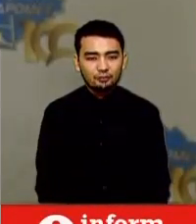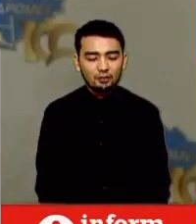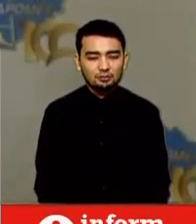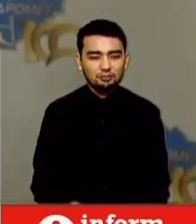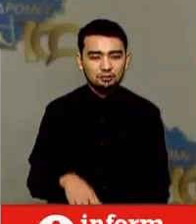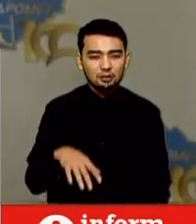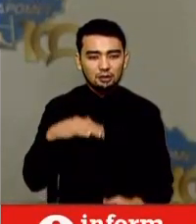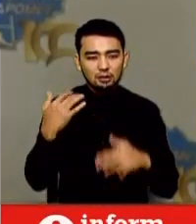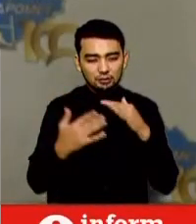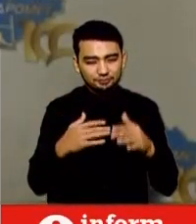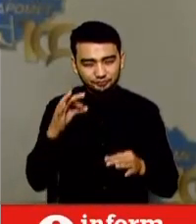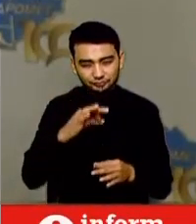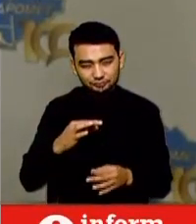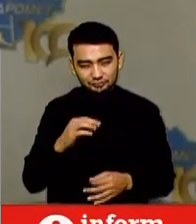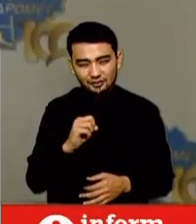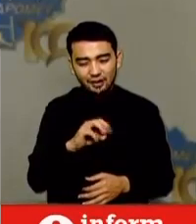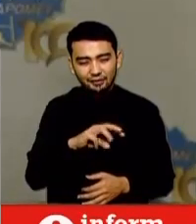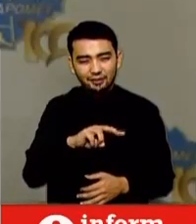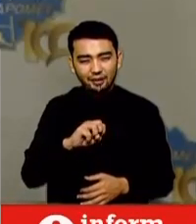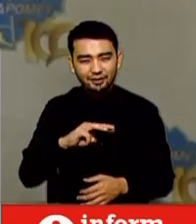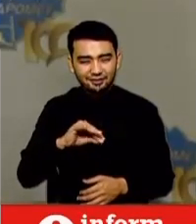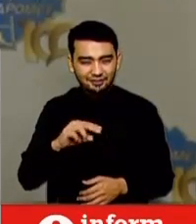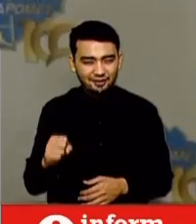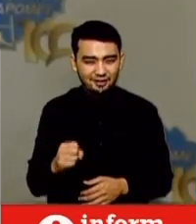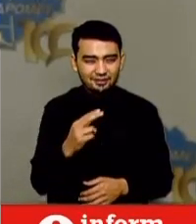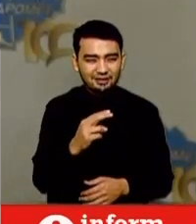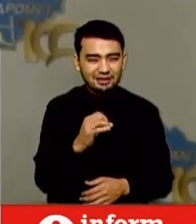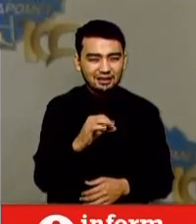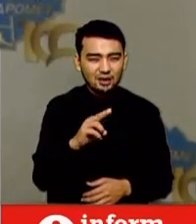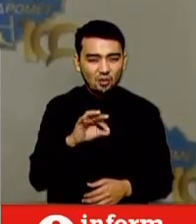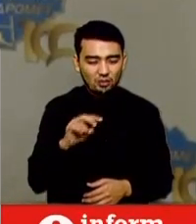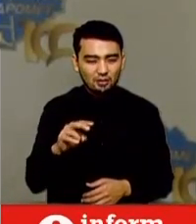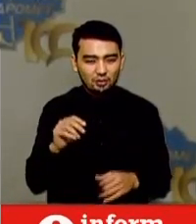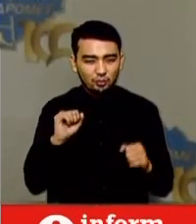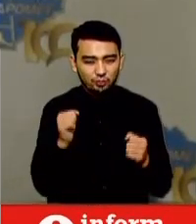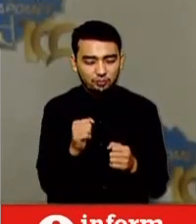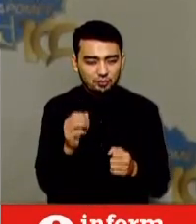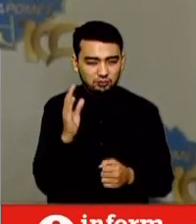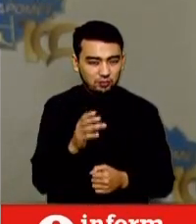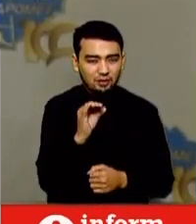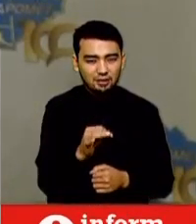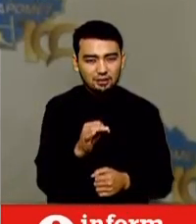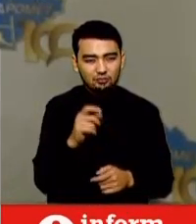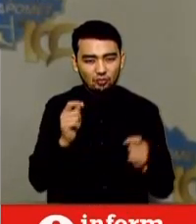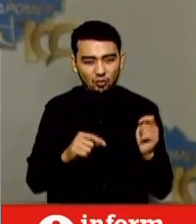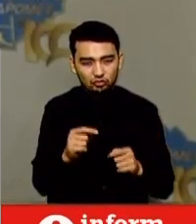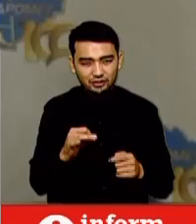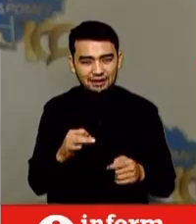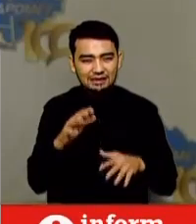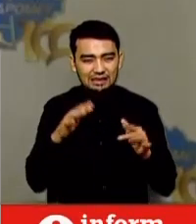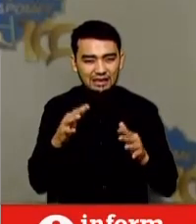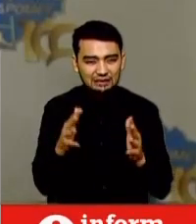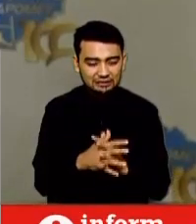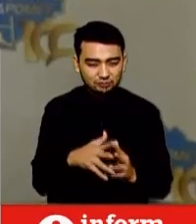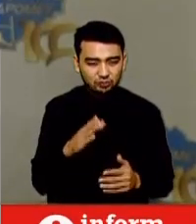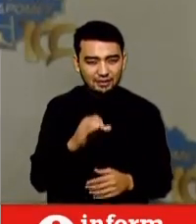атлантических циклонов принесет тепло после кратковременного понижения температуры воздуха. Вместе с теплом пройдут и осадки в виде дождя и мокрого снега.